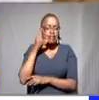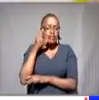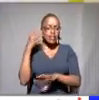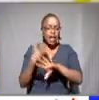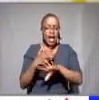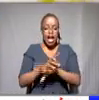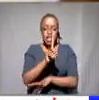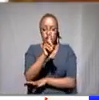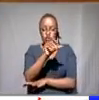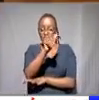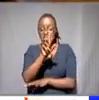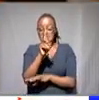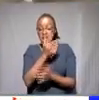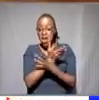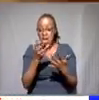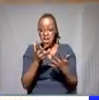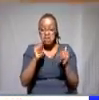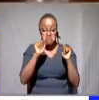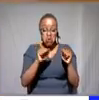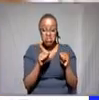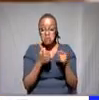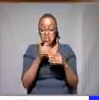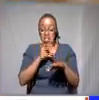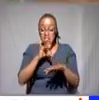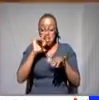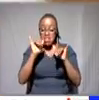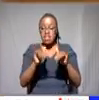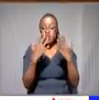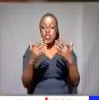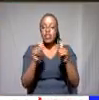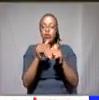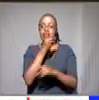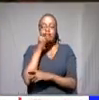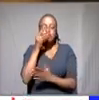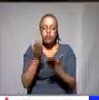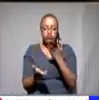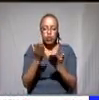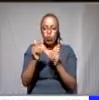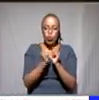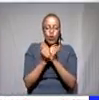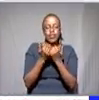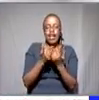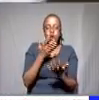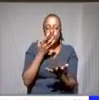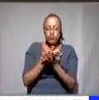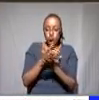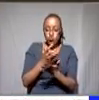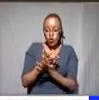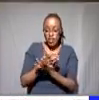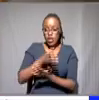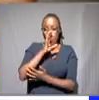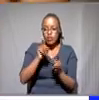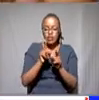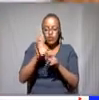na virus ĩngĩ ya mũthemba oro wothe gũikara moko-inĩ maniaru ũkĩringithania na moko maigũ. Tissue ĩrĩ o kwĩhura